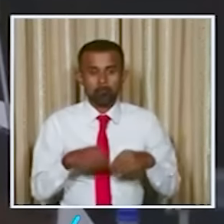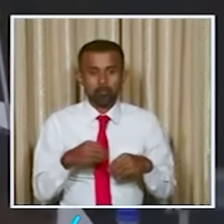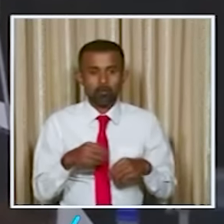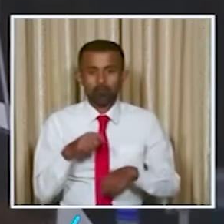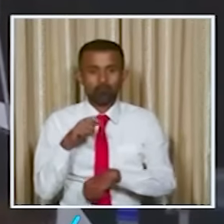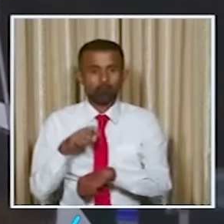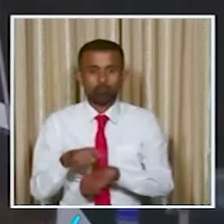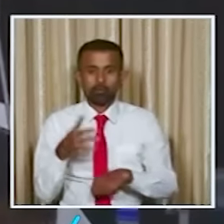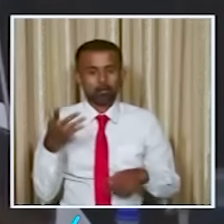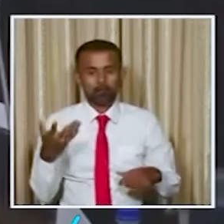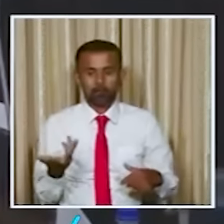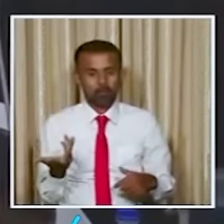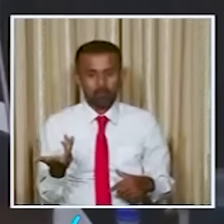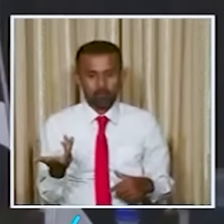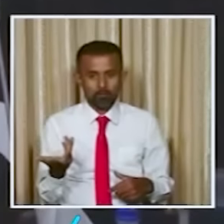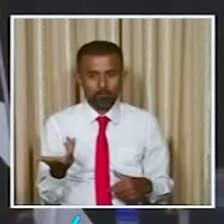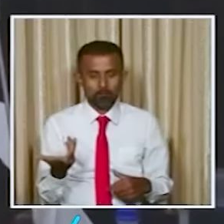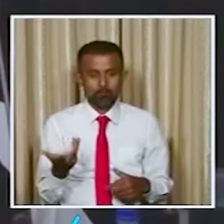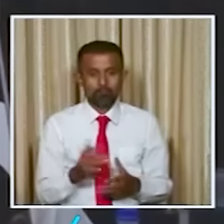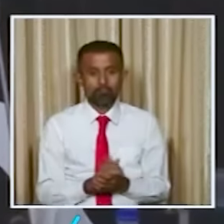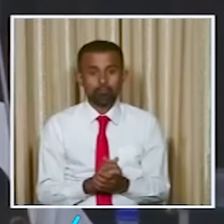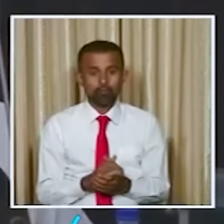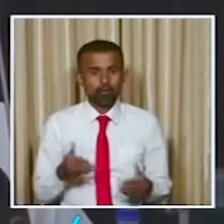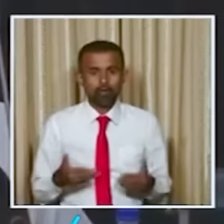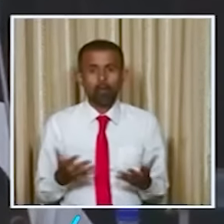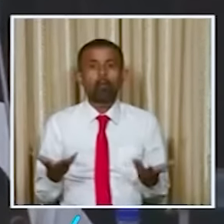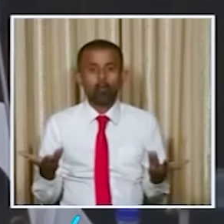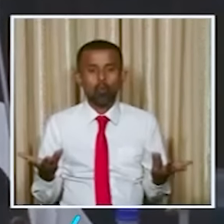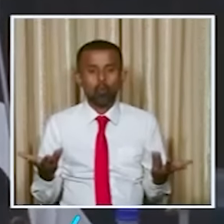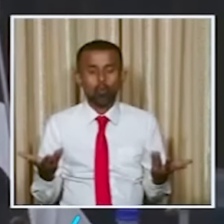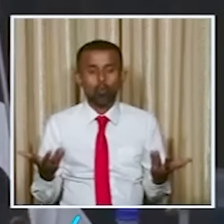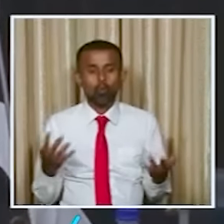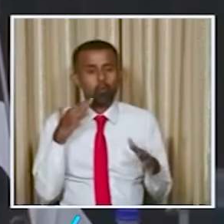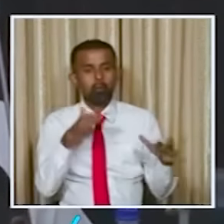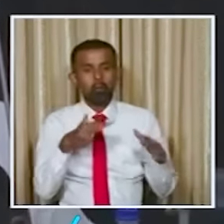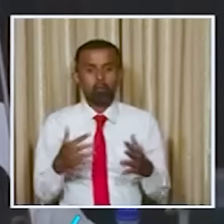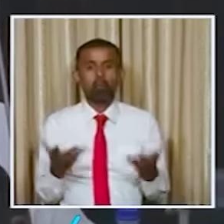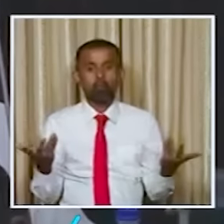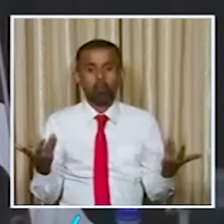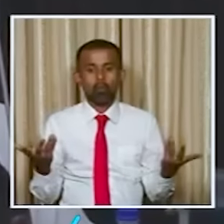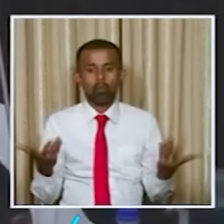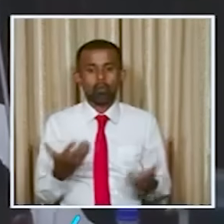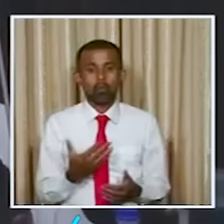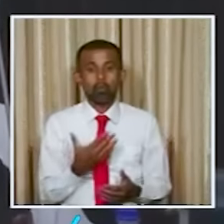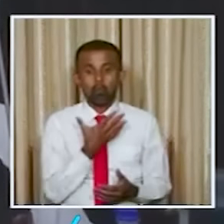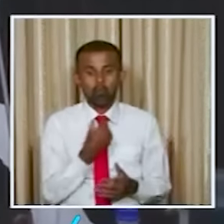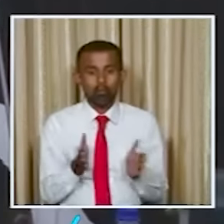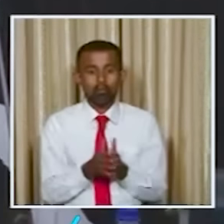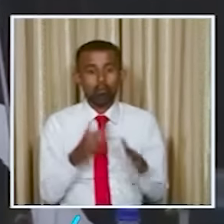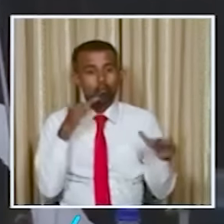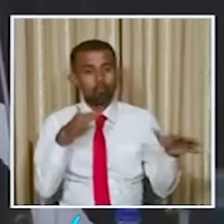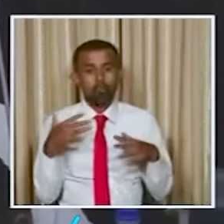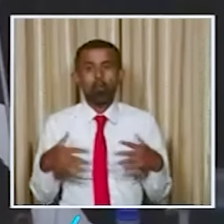කාලය අවසාන වෙලා තියෙන්නේ. ගරු මූලාශ්‍රාණ්ඩුවට මන්ත්‍රීතුමනි, අද කොහොම මේ ගොඩනැගපුර ඇල්ල, මේ බොරුව එක්ක බොළු ගොඩනැගපුර ඇල්ල කොහොම?